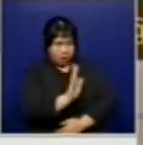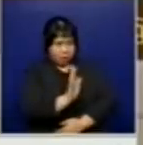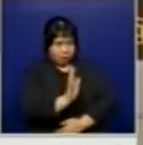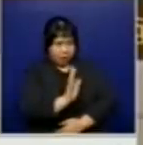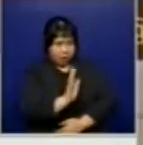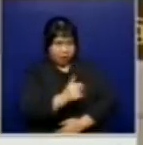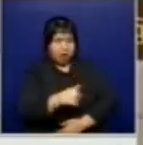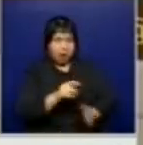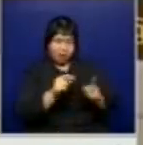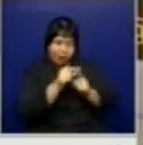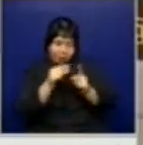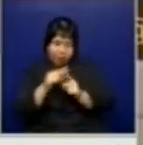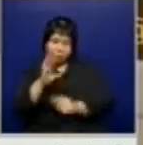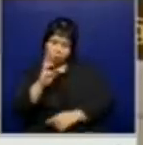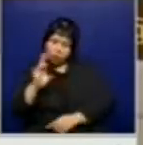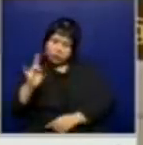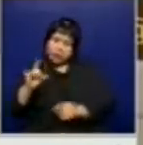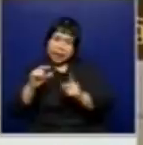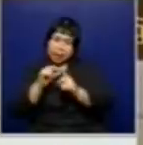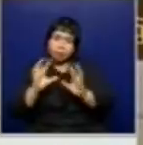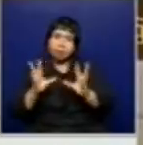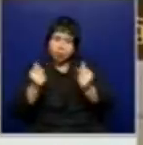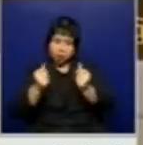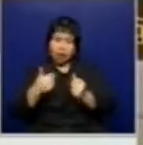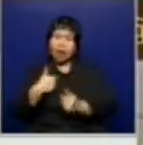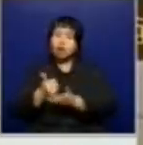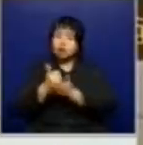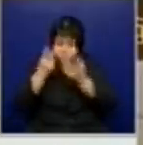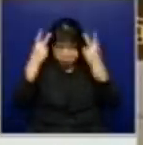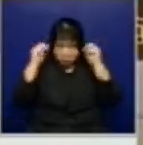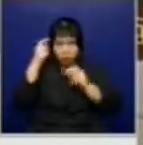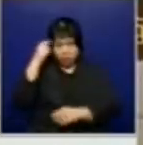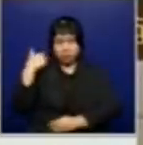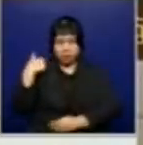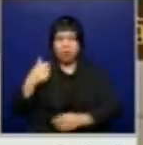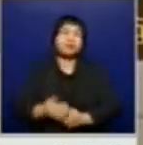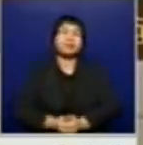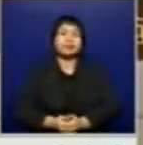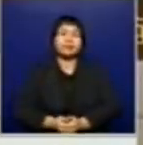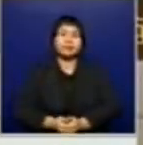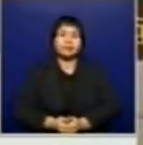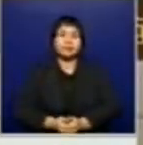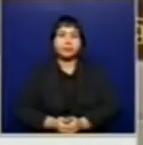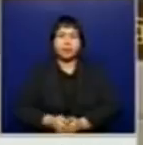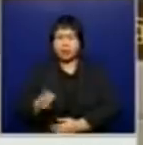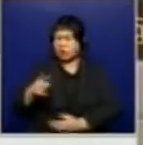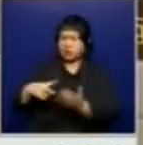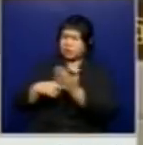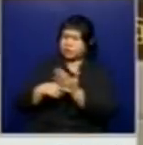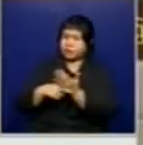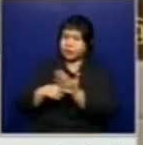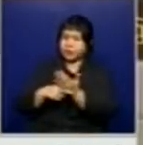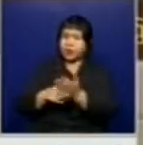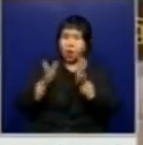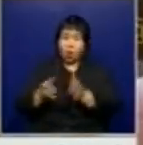มาณสัก6-7 คำจบ เชิญครับเชิญครับ แล้วผมจะช่วยท่านนายกคิดด้วยนะฮะผมท่านมาขัดจังหวะตรงนี้เดี๋ยวคน